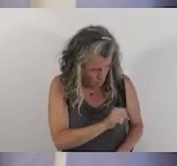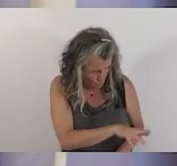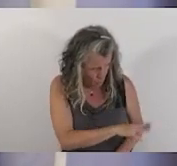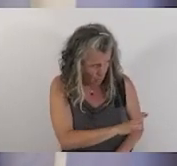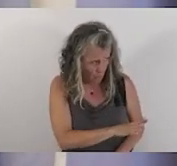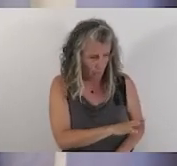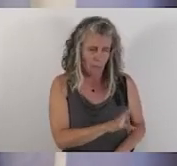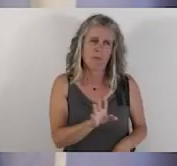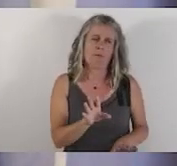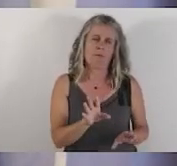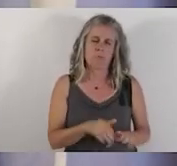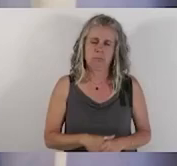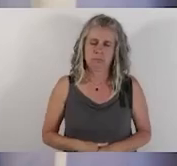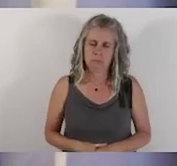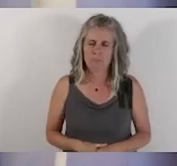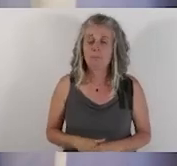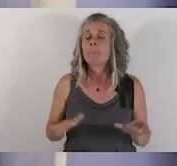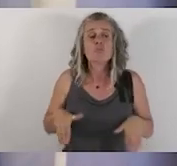Madame Parodi.